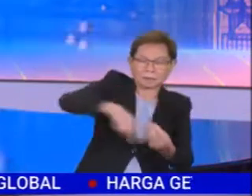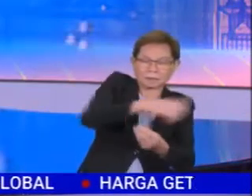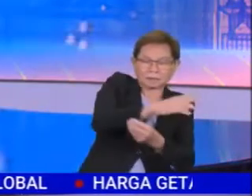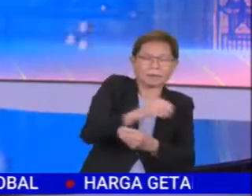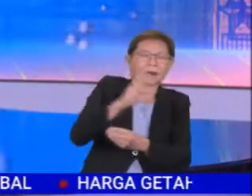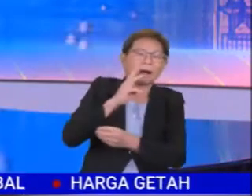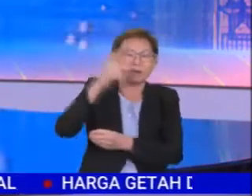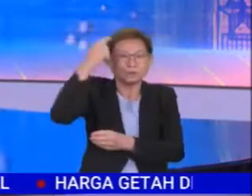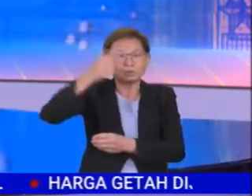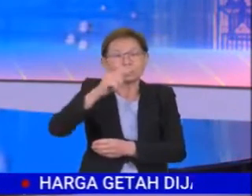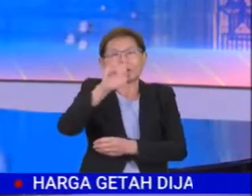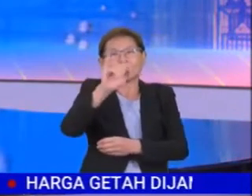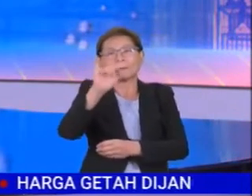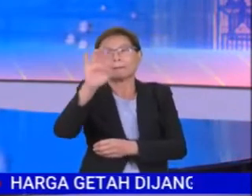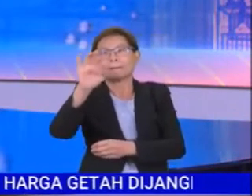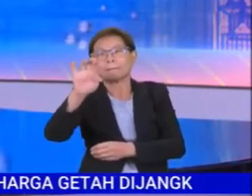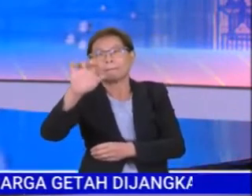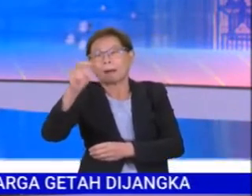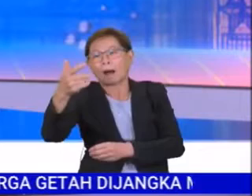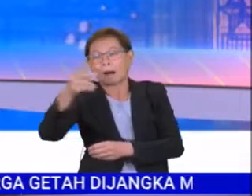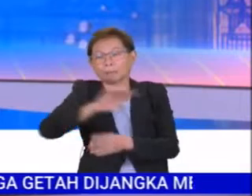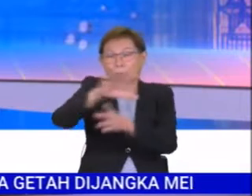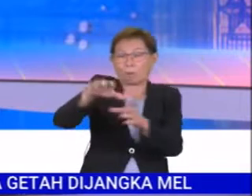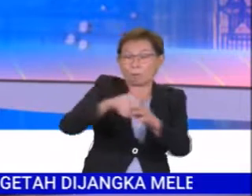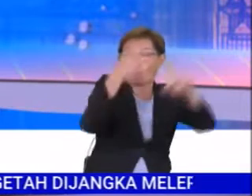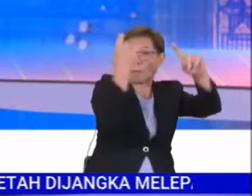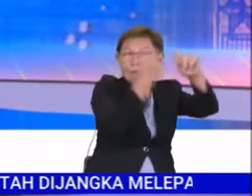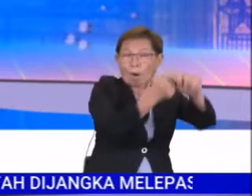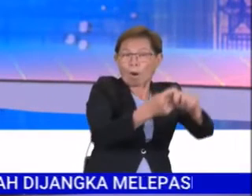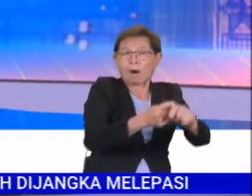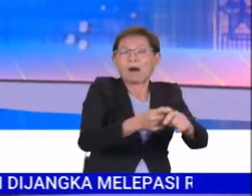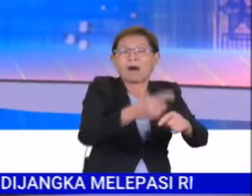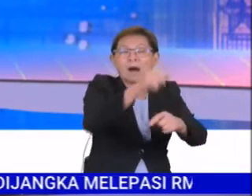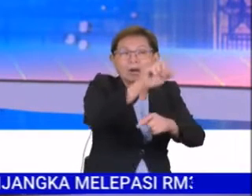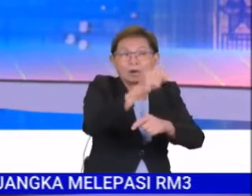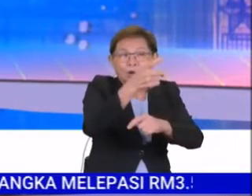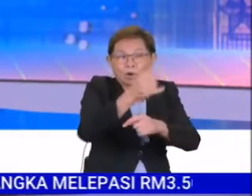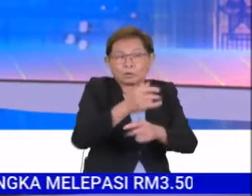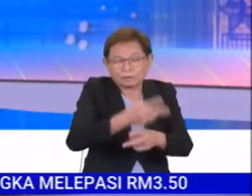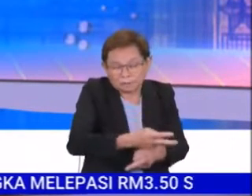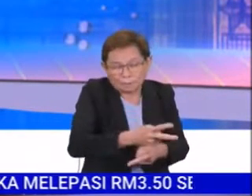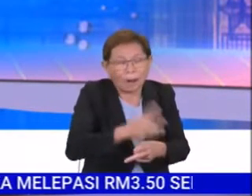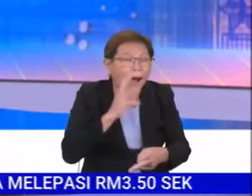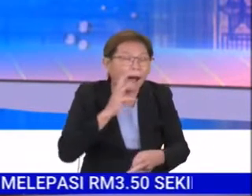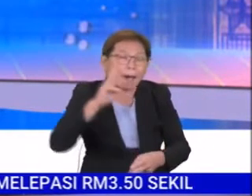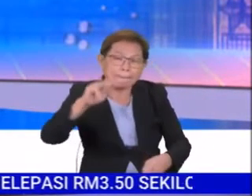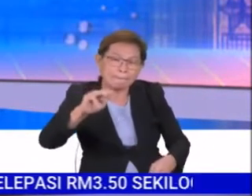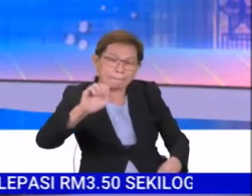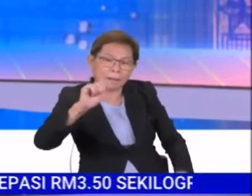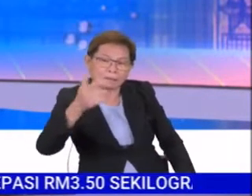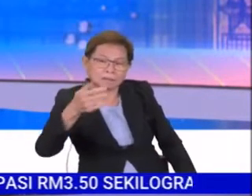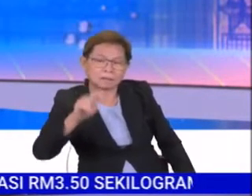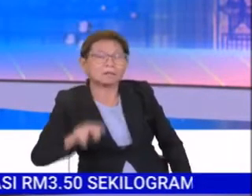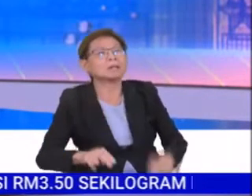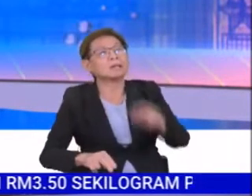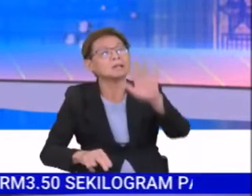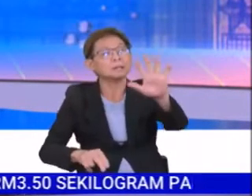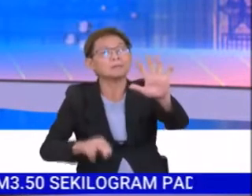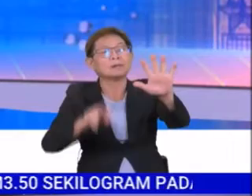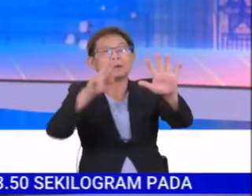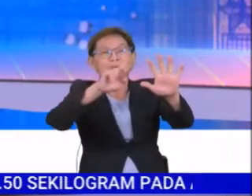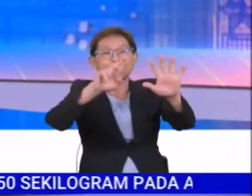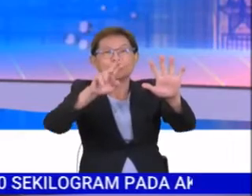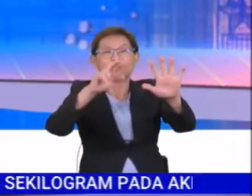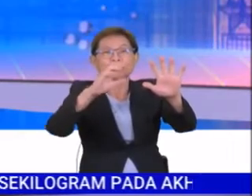oil dato' Sri Tua di bantuan mohon ia merangkumi pembinaan Loji takungan air di macam dengan capacity 500000000